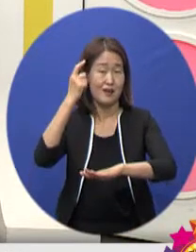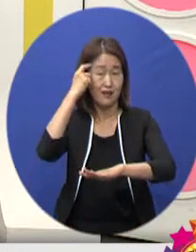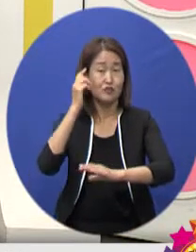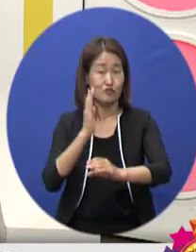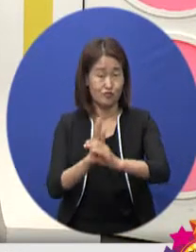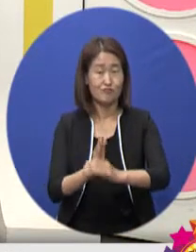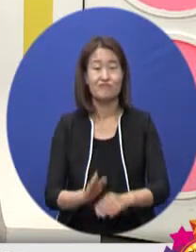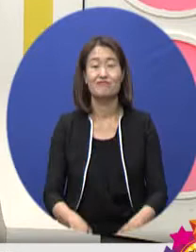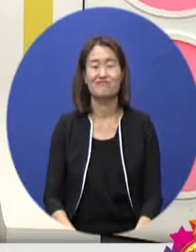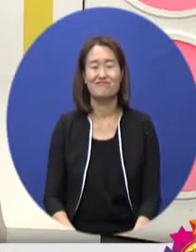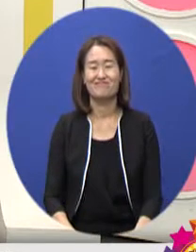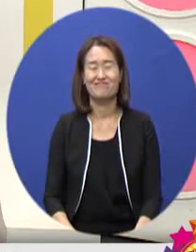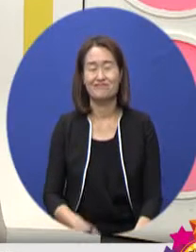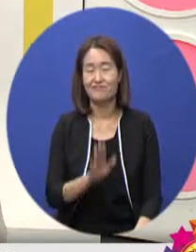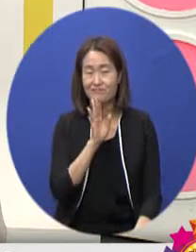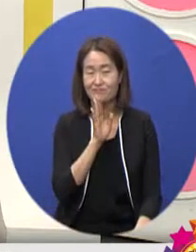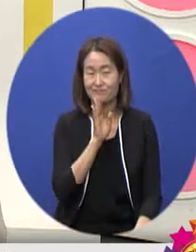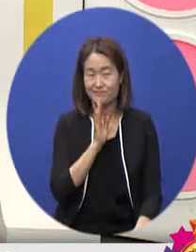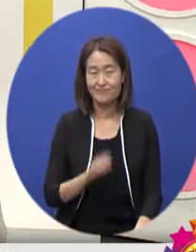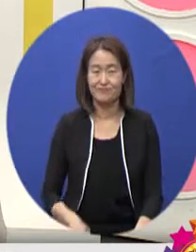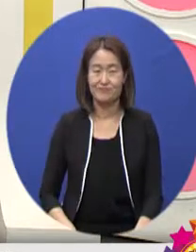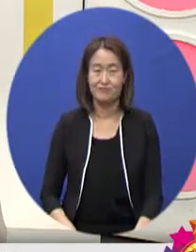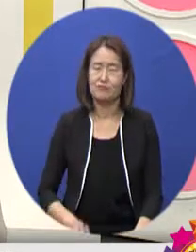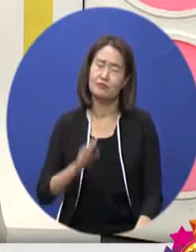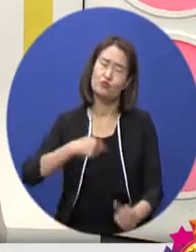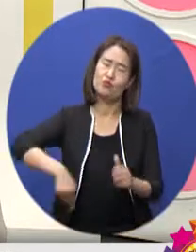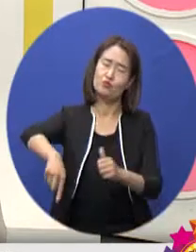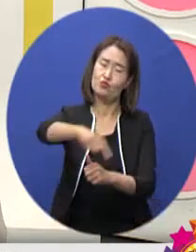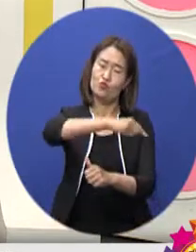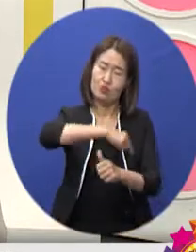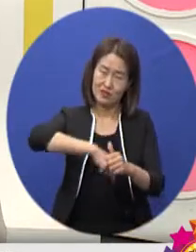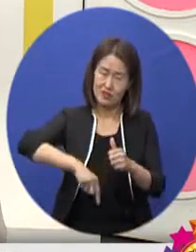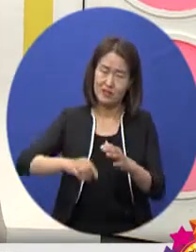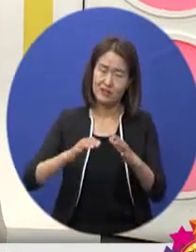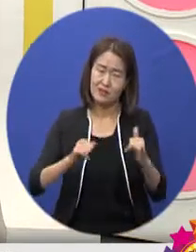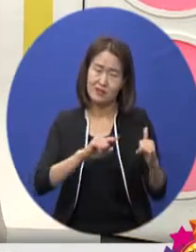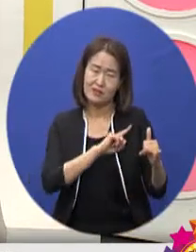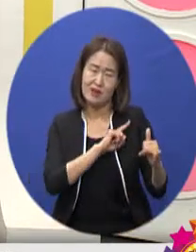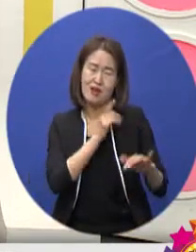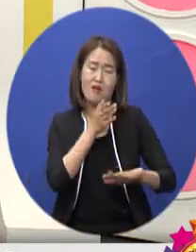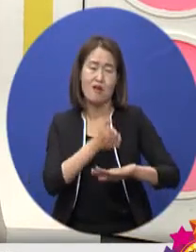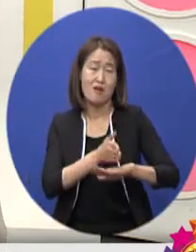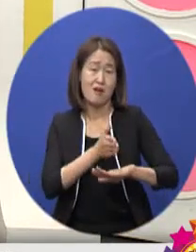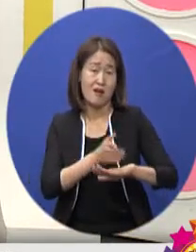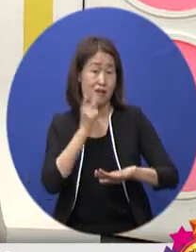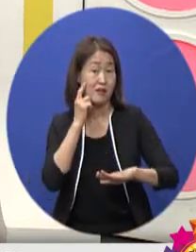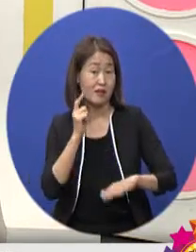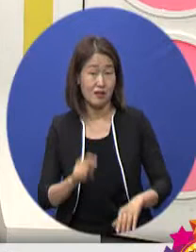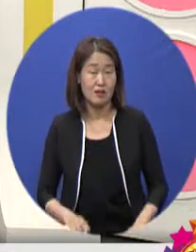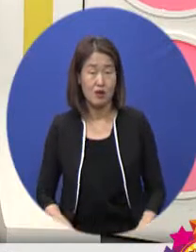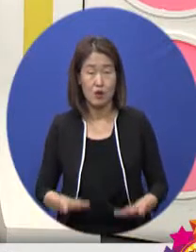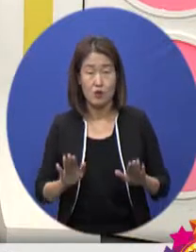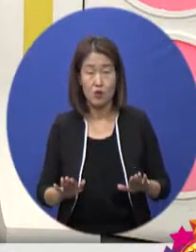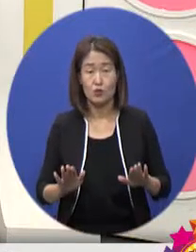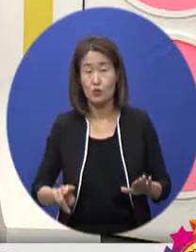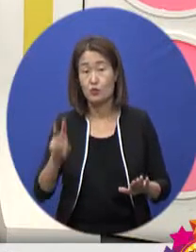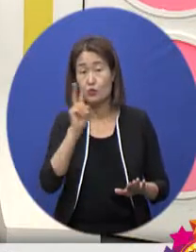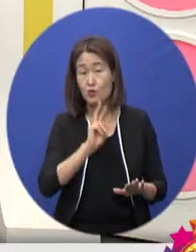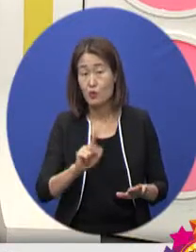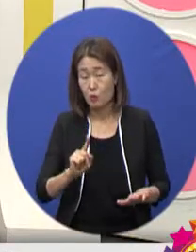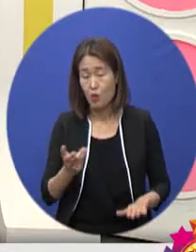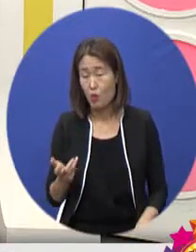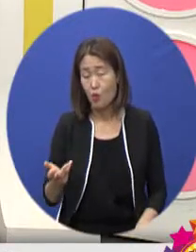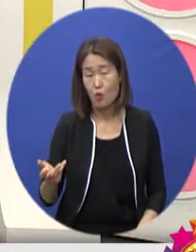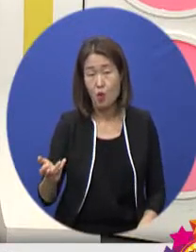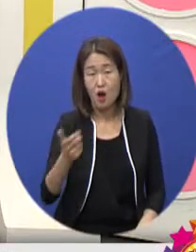뭐. 맞아요. 주위분들이 가장 맞아요. 고마우신 것 같아요. 네, 네 어머니 네. 오늘 그 노래 곡목이 부처 네.